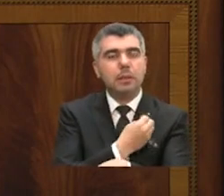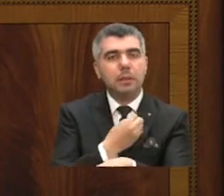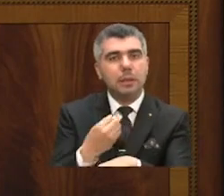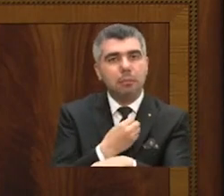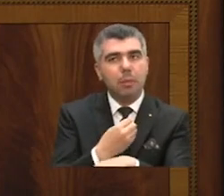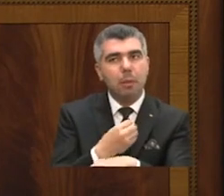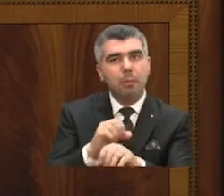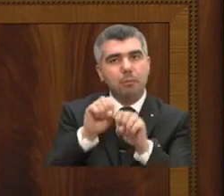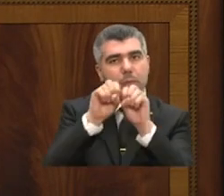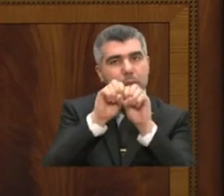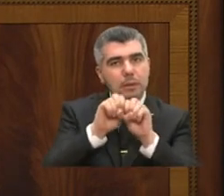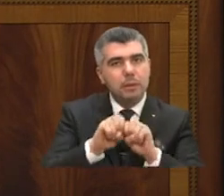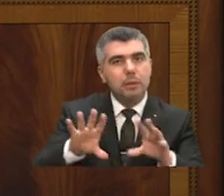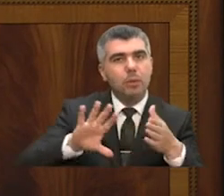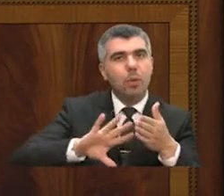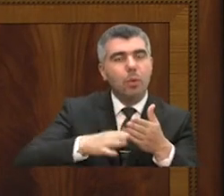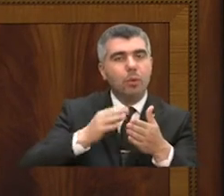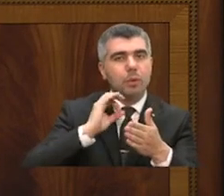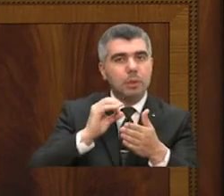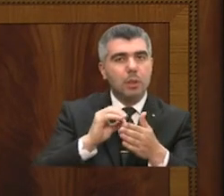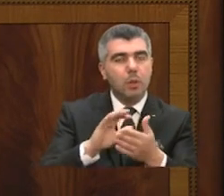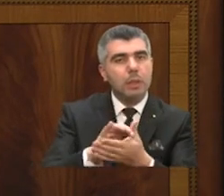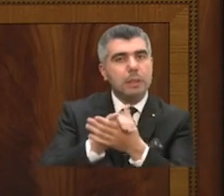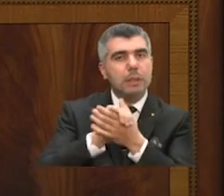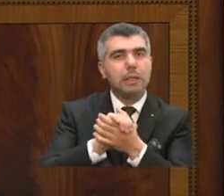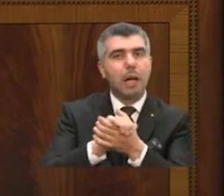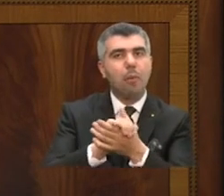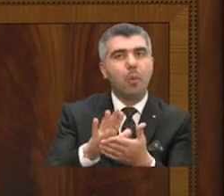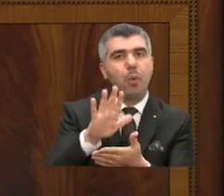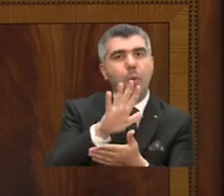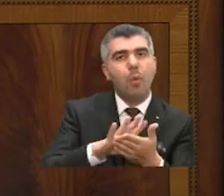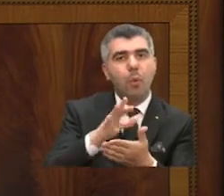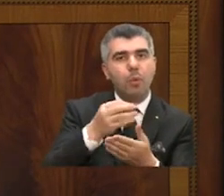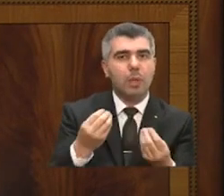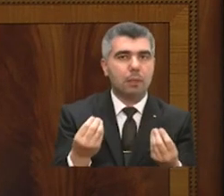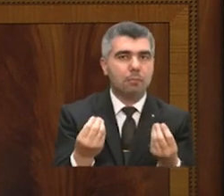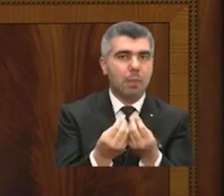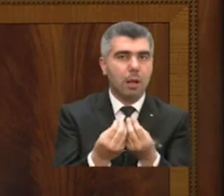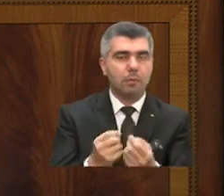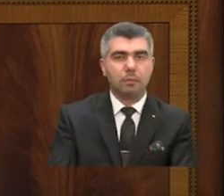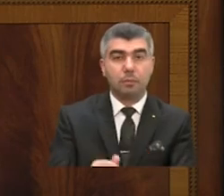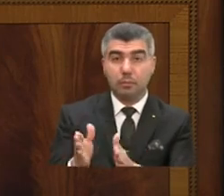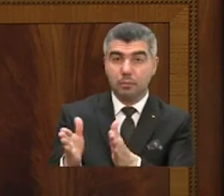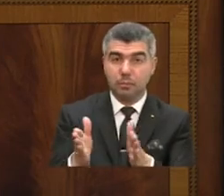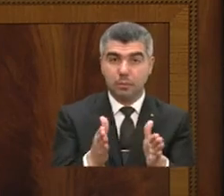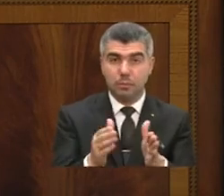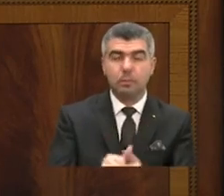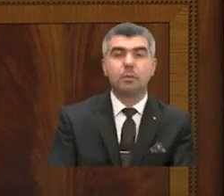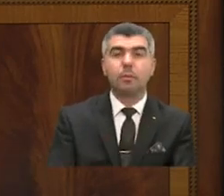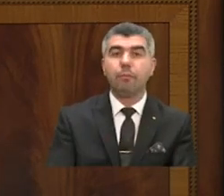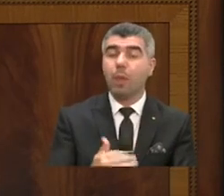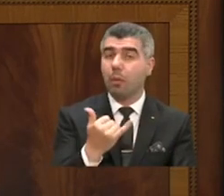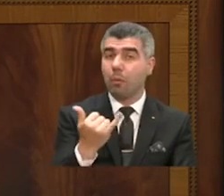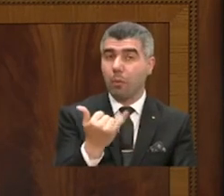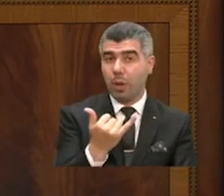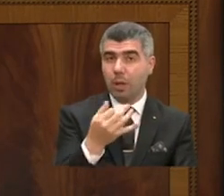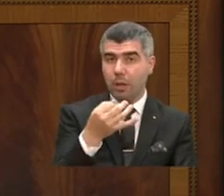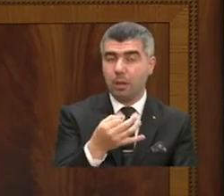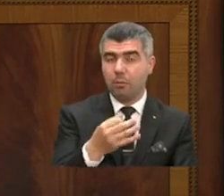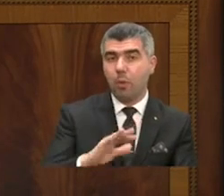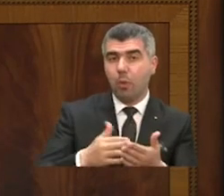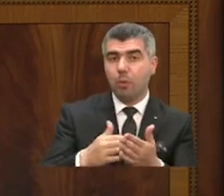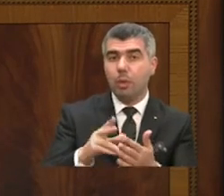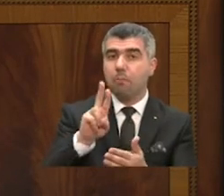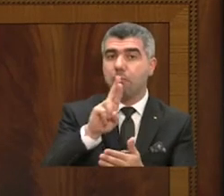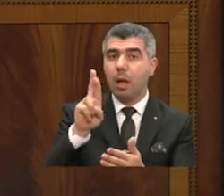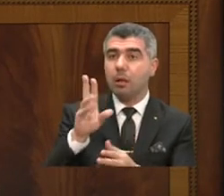والتغطية الصحية والتضامن التعاضدي. ولا تخفى عليكم المكانة الهامة التي يوليها جلالة